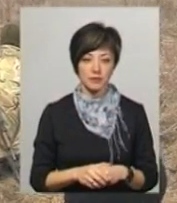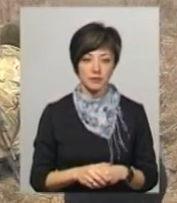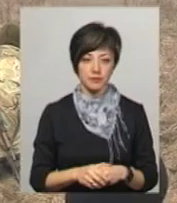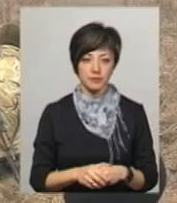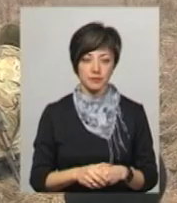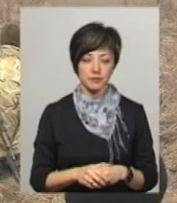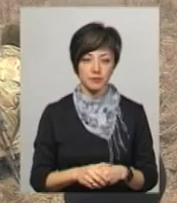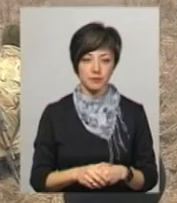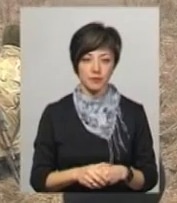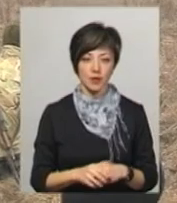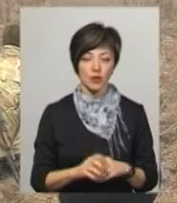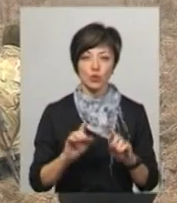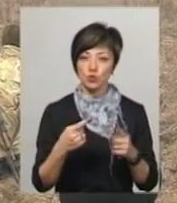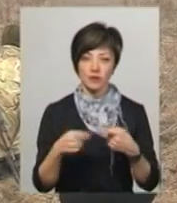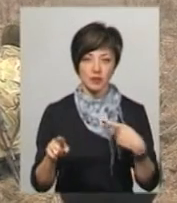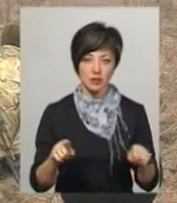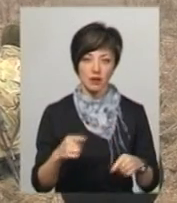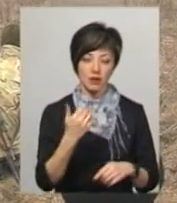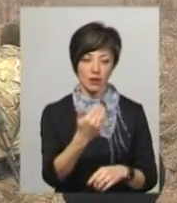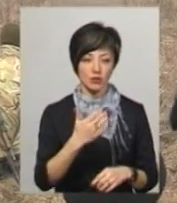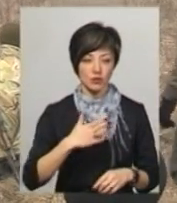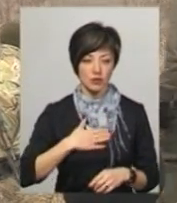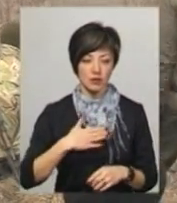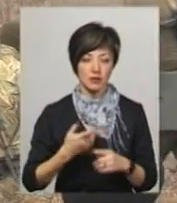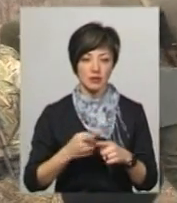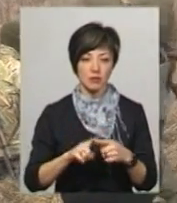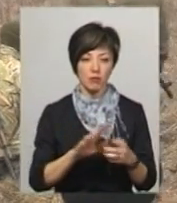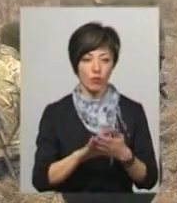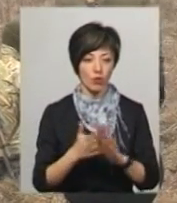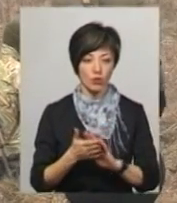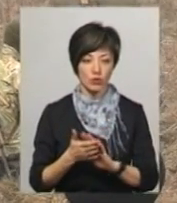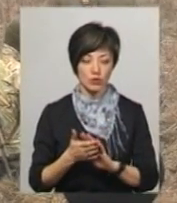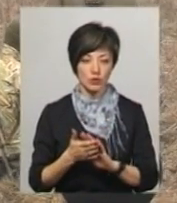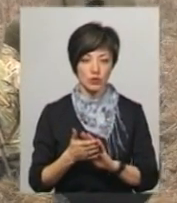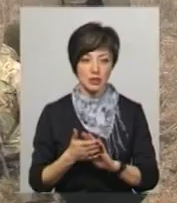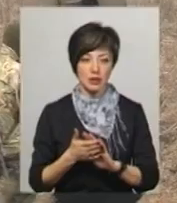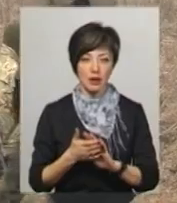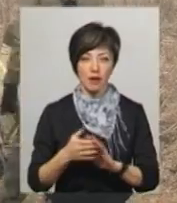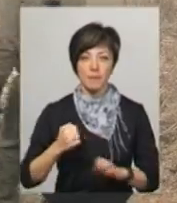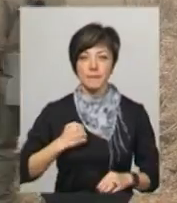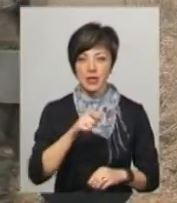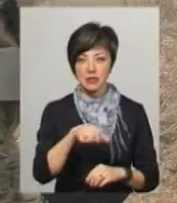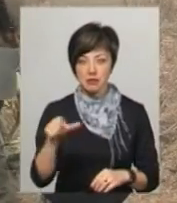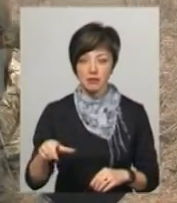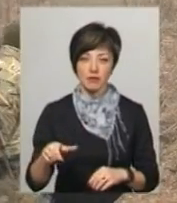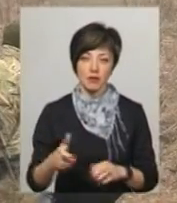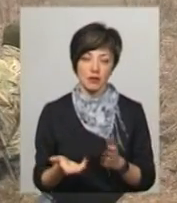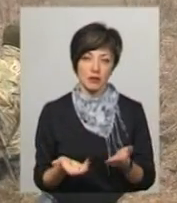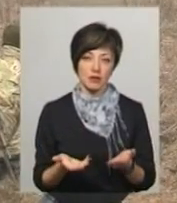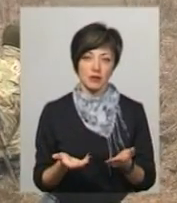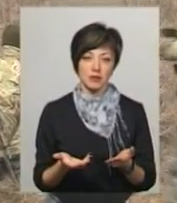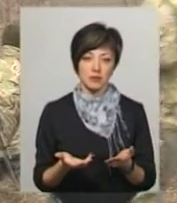місцевість, дуже відрізняється, наша і їхня. Навіть положені бійців, підтримки,